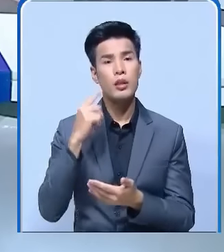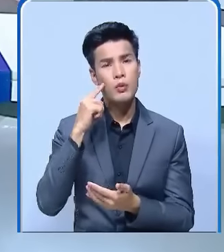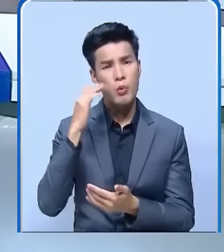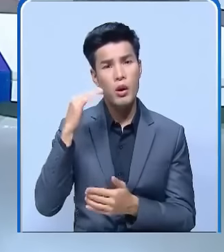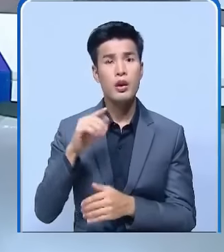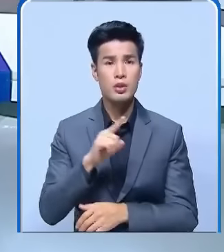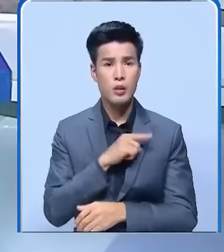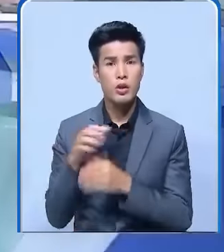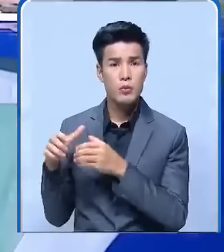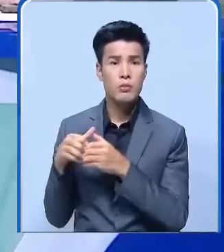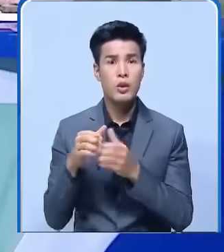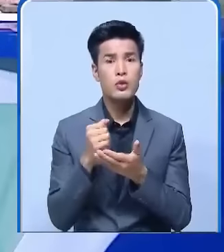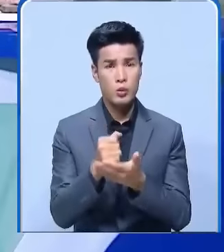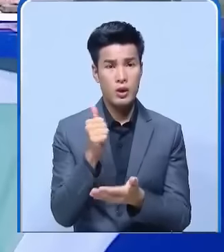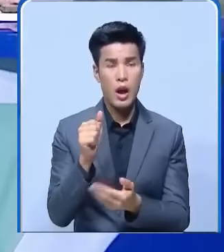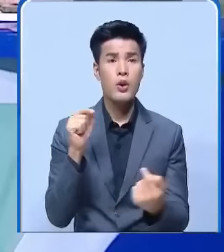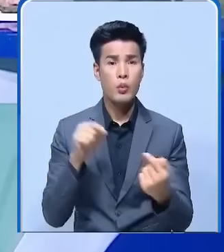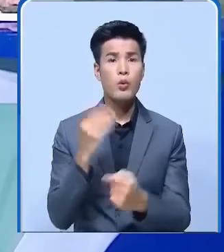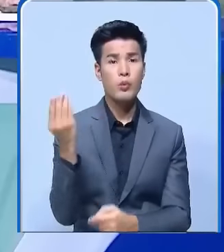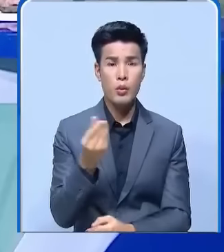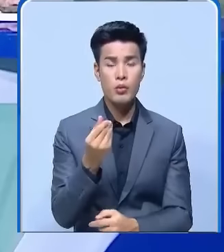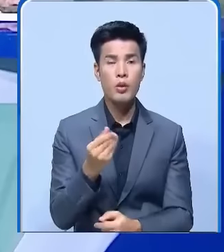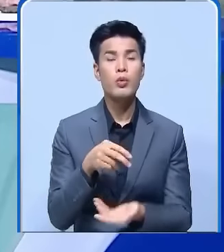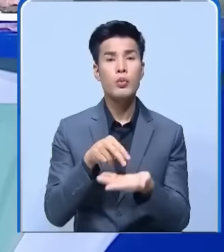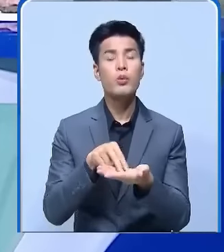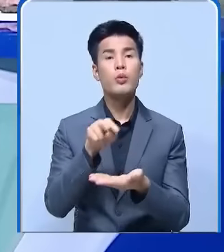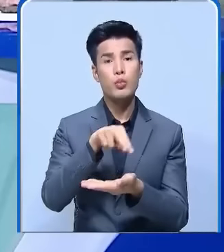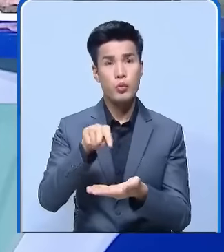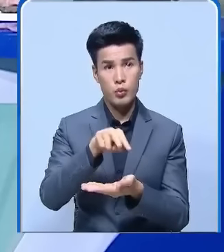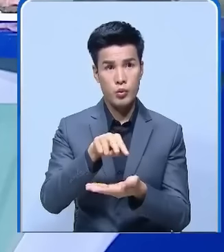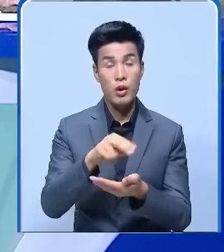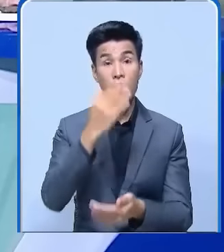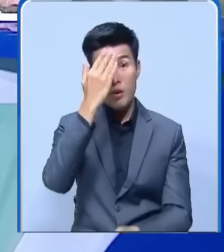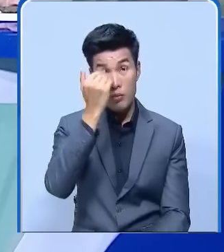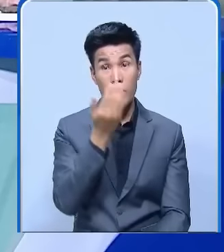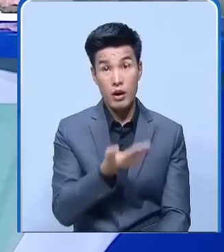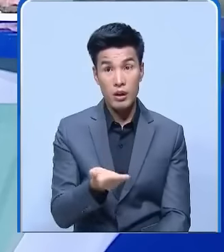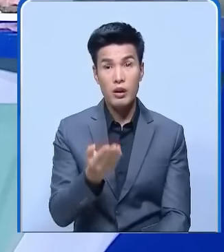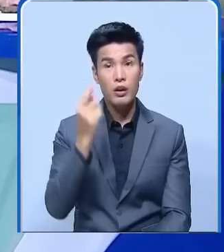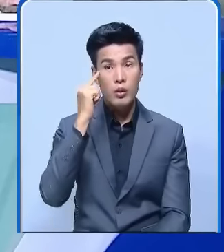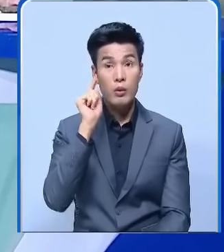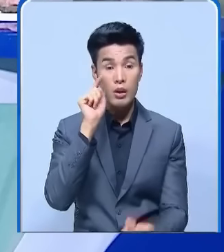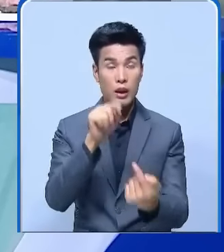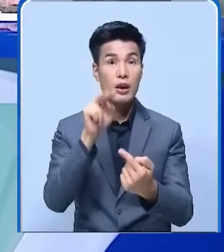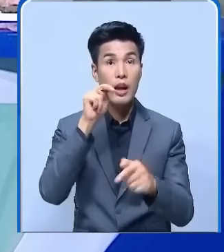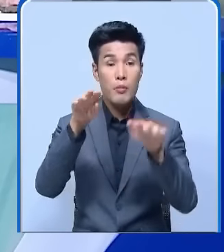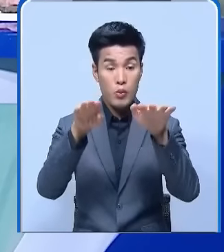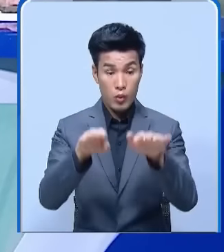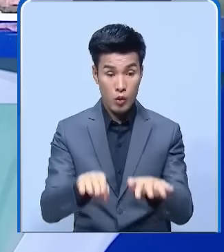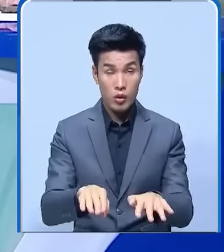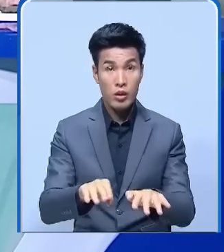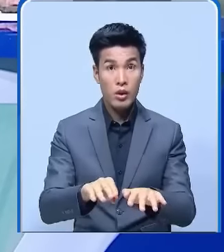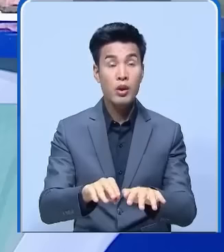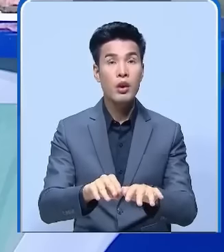าที่เขาไปเคลียร์เปิดเส้นทางที่ดินไหลลงมาทับแล้วจะได้เข้าไปดูสถานการณ์กันข้างในหน่อยเพราะถึงแม้ข้างในน้ำจะลดลงกลับเข้าสู่ภาวะปก